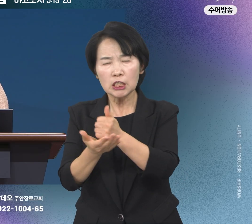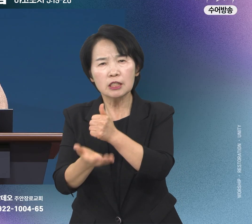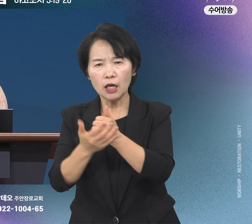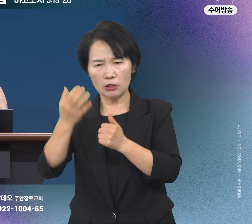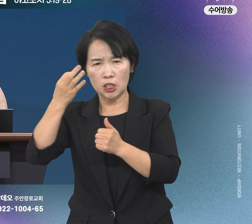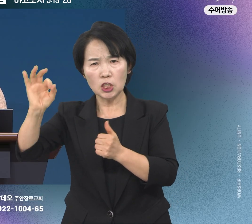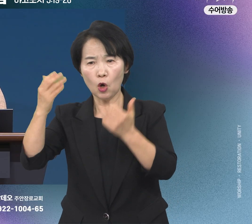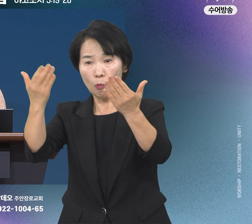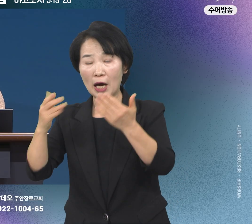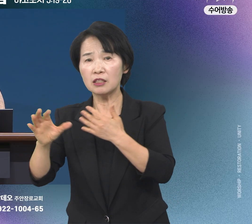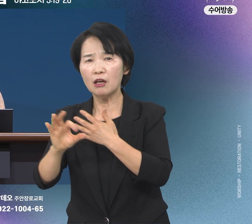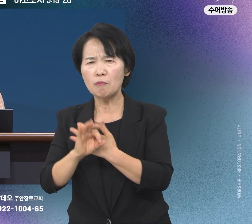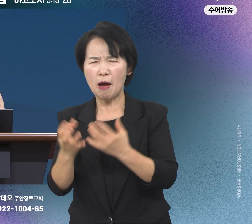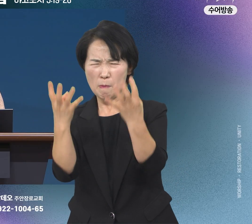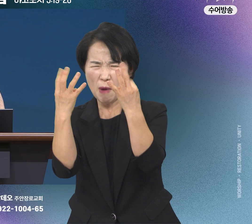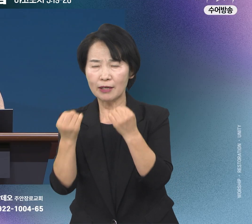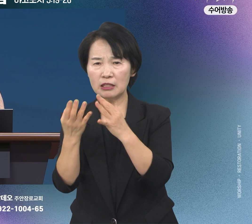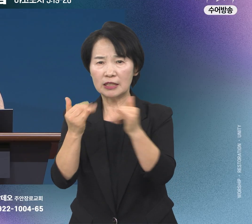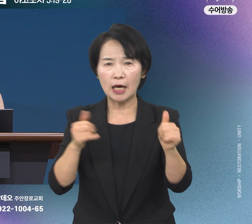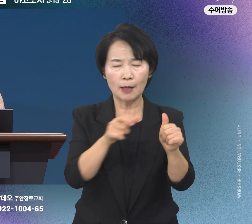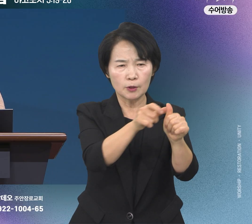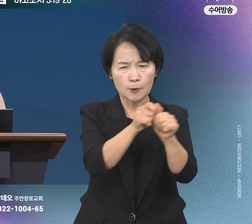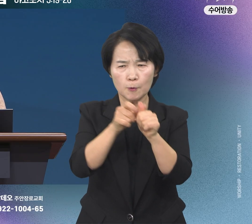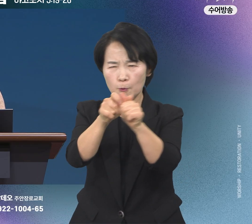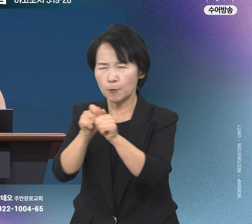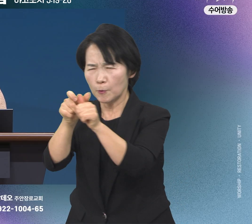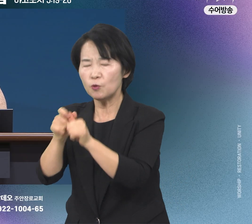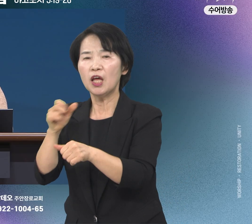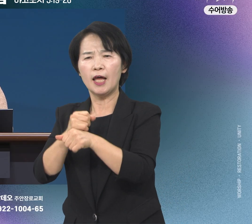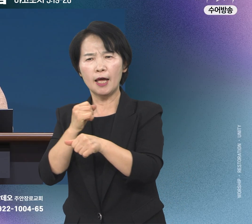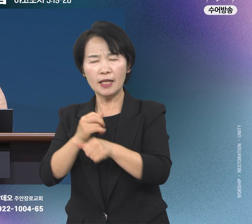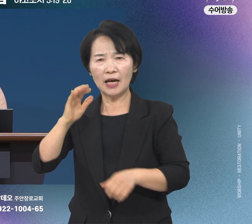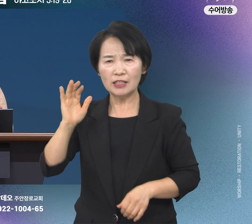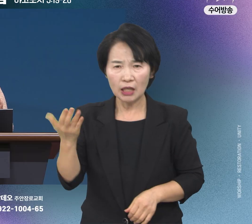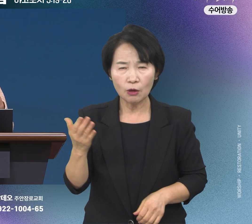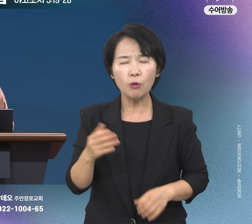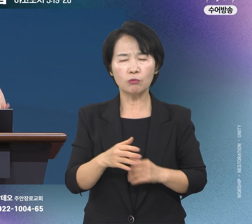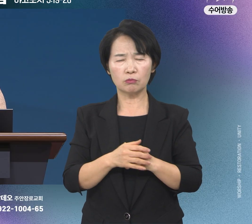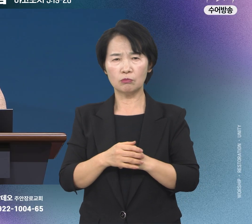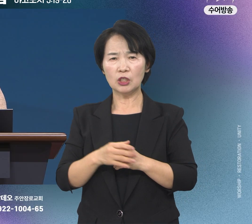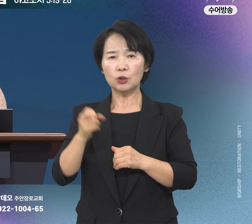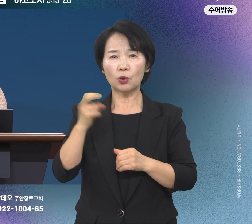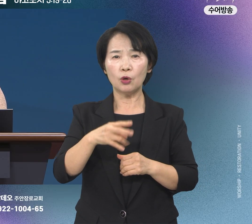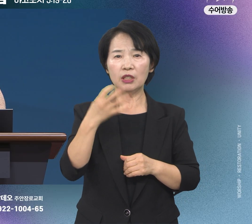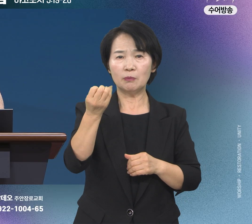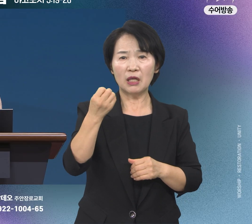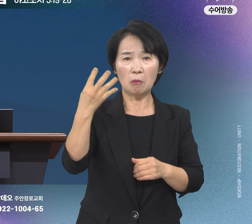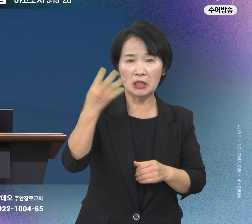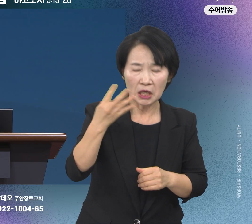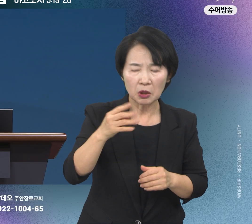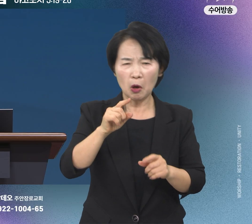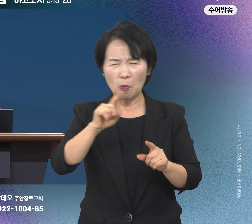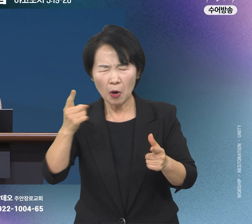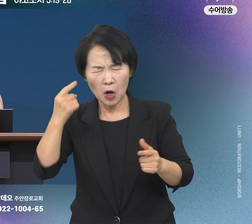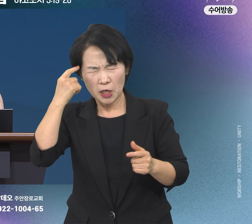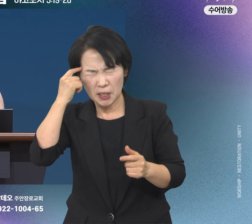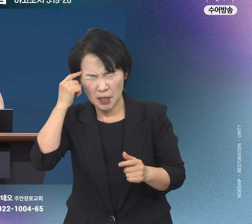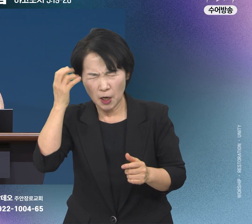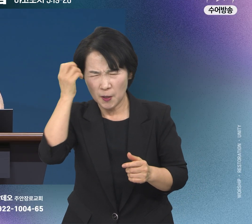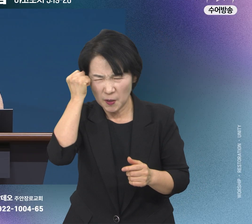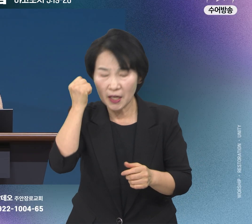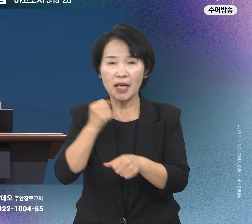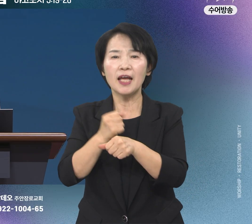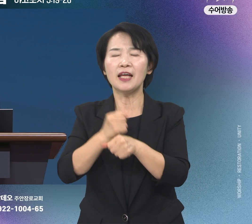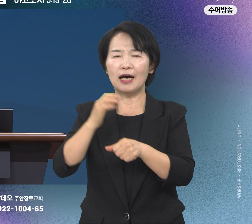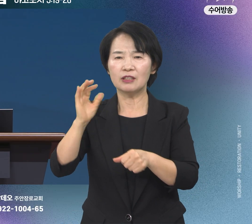얼마나 많은 사람들을 포섭을 해야 되고 너가 계시록 실상을 얼마나 알고 있는지를 늘 상고해야 되며 얼마나 많은